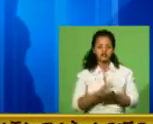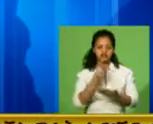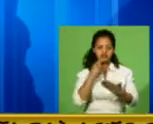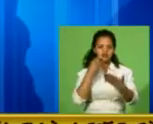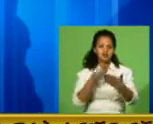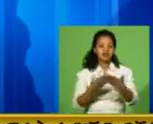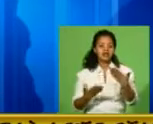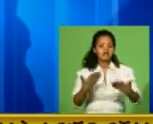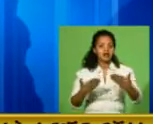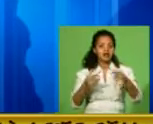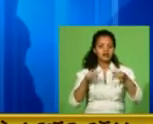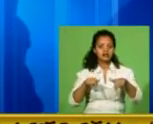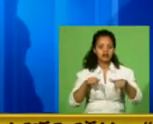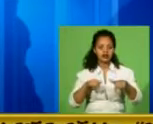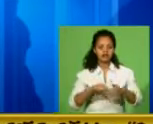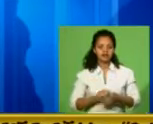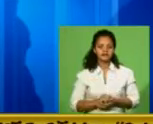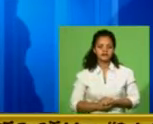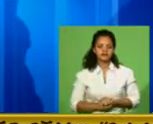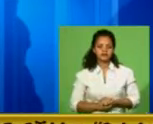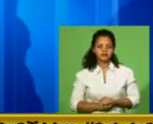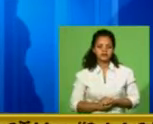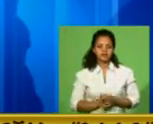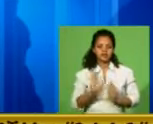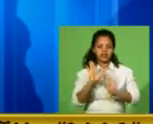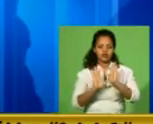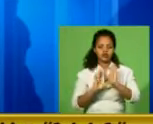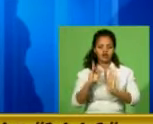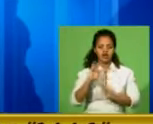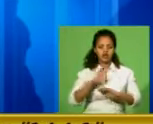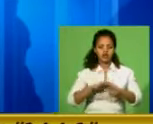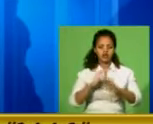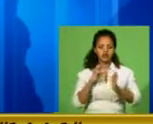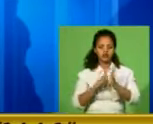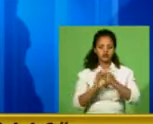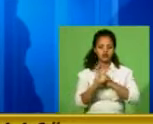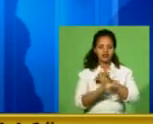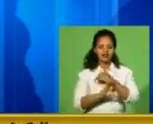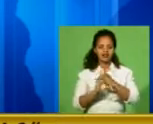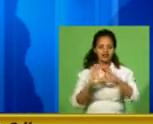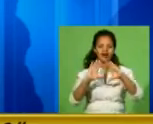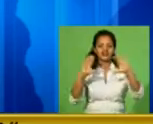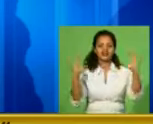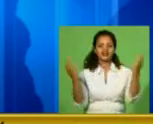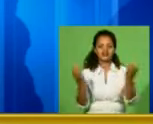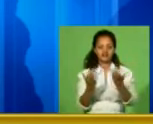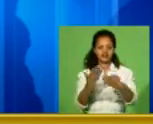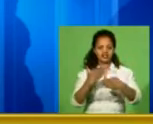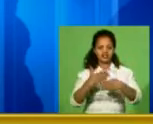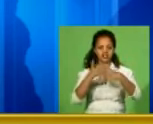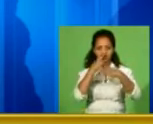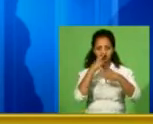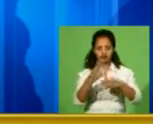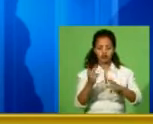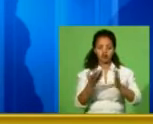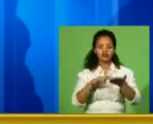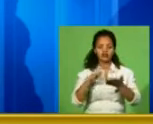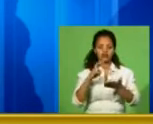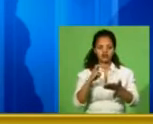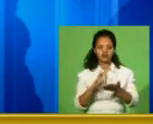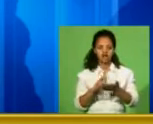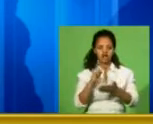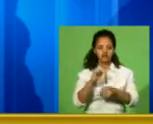እስቲ ምናልባት ዛሬ ግንቦት 20 ላይ ውጤቱ በአገር አቀፍ ደረጃ ይፋ የተደረገ እንደሆነ አንሰውልናል። አንድ ሰው